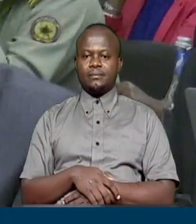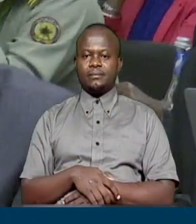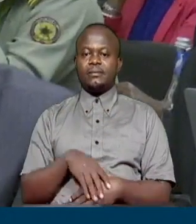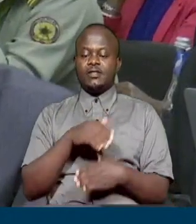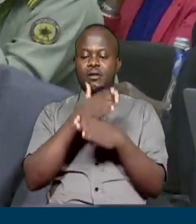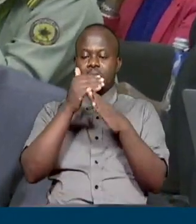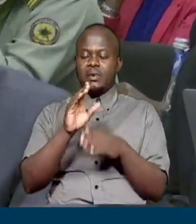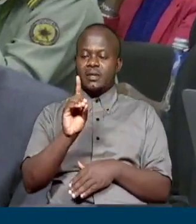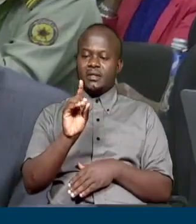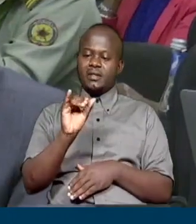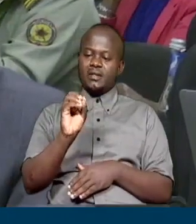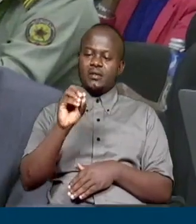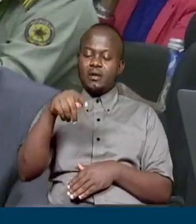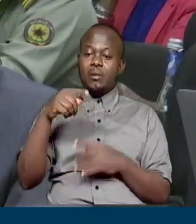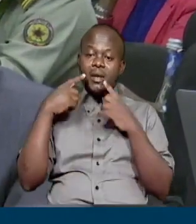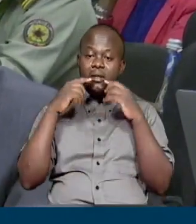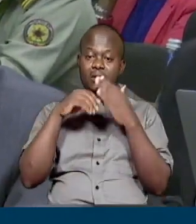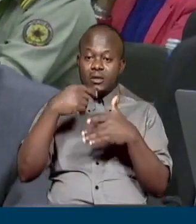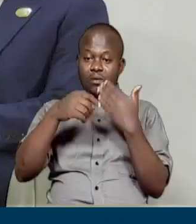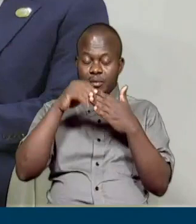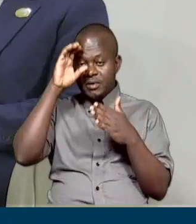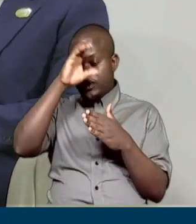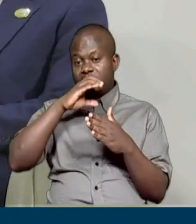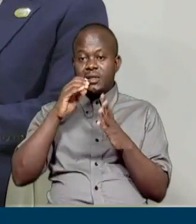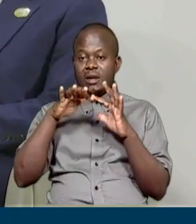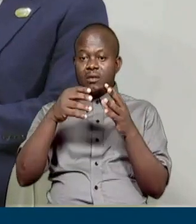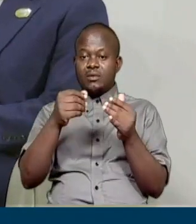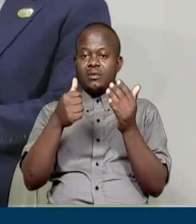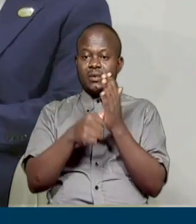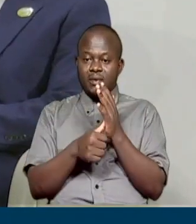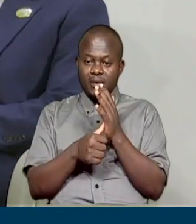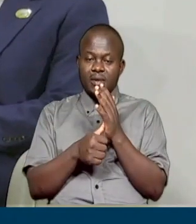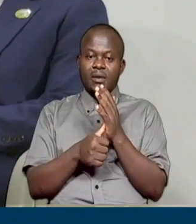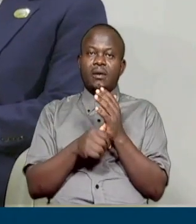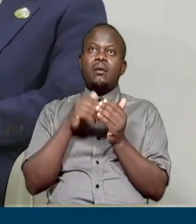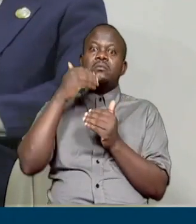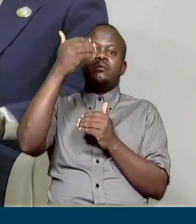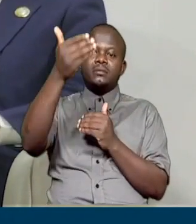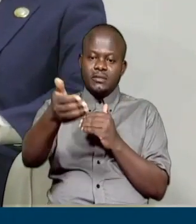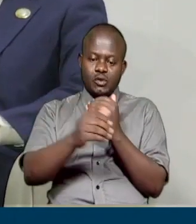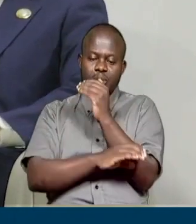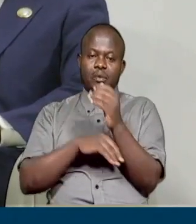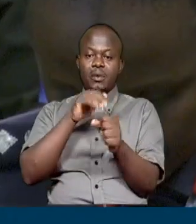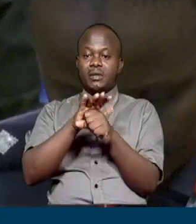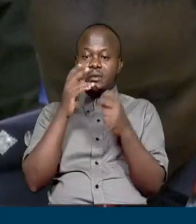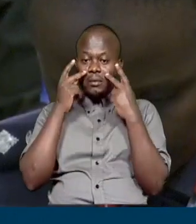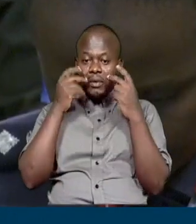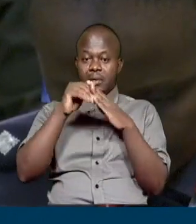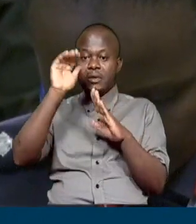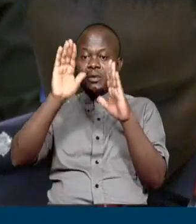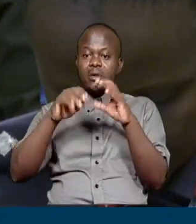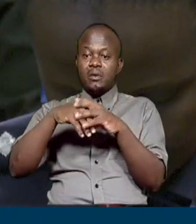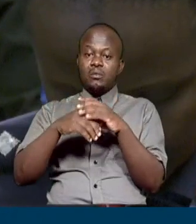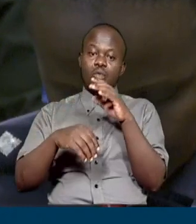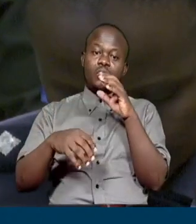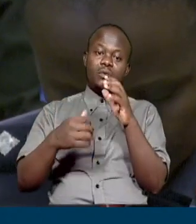Minisitiri Diop avuga ko gukomeza gushakira umuti w'ibibazo by'Abanyafurika hanze y'uyu mugabane ku bihugu akenshi usanga bigira uruhare mu guhungabanya